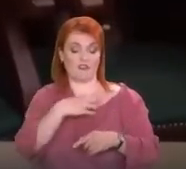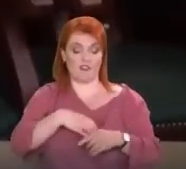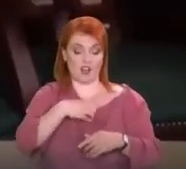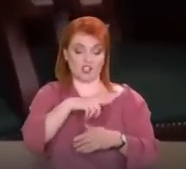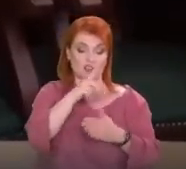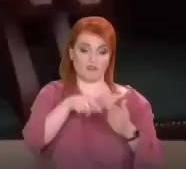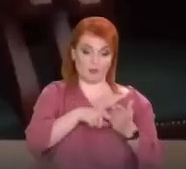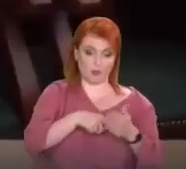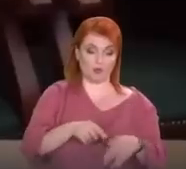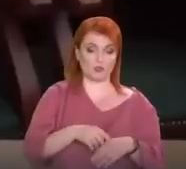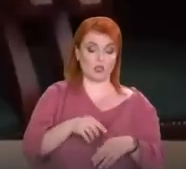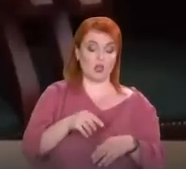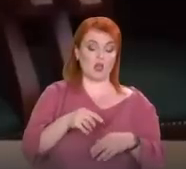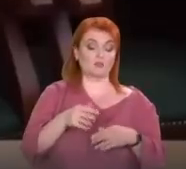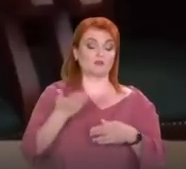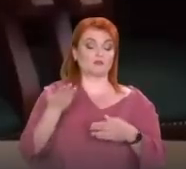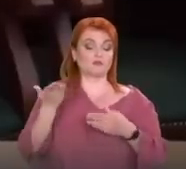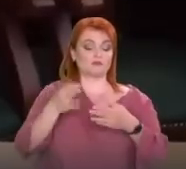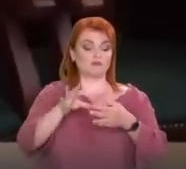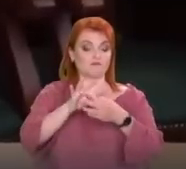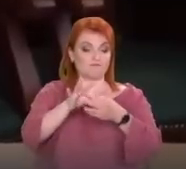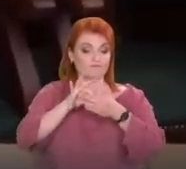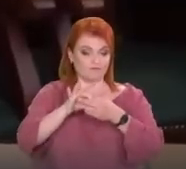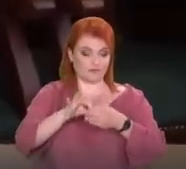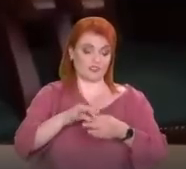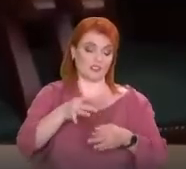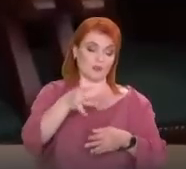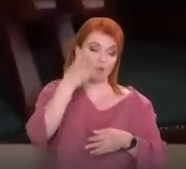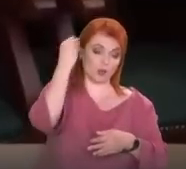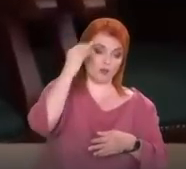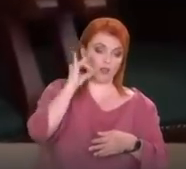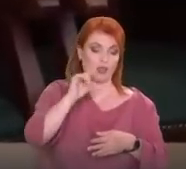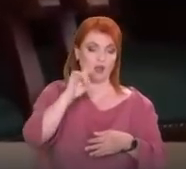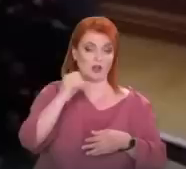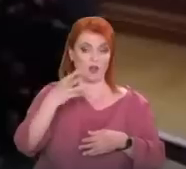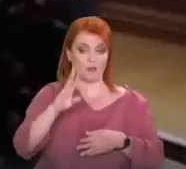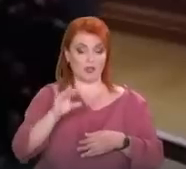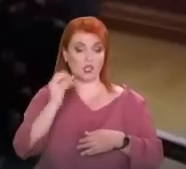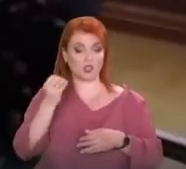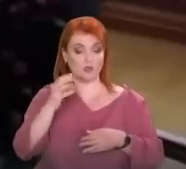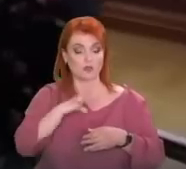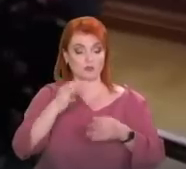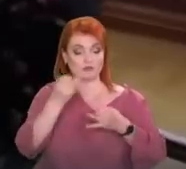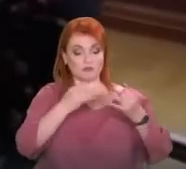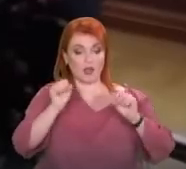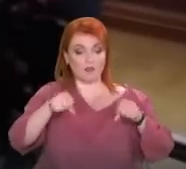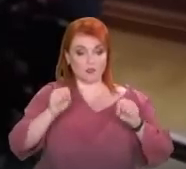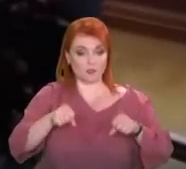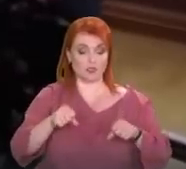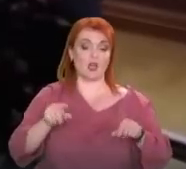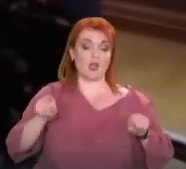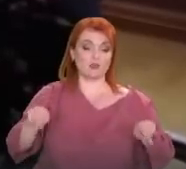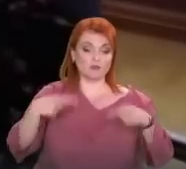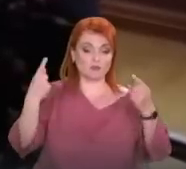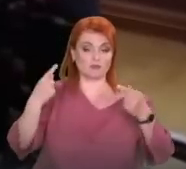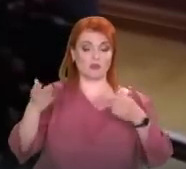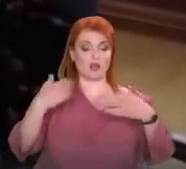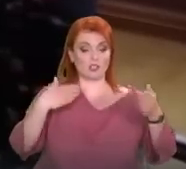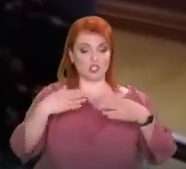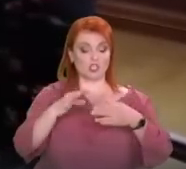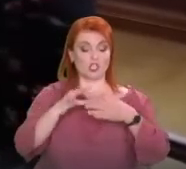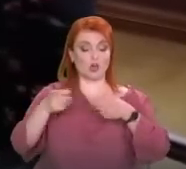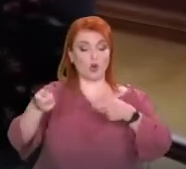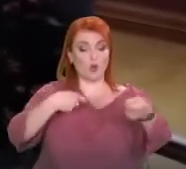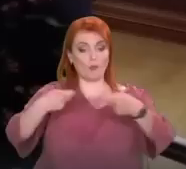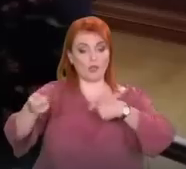dintre Republica Moldova și Emiratele Arabe Unite. La fel au discutat posibilități de impulsionare a relațiilor comerciale economice